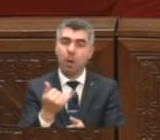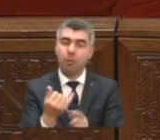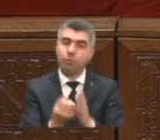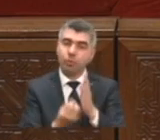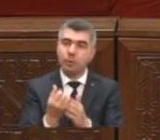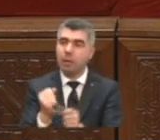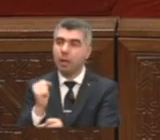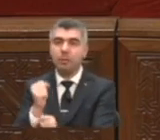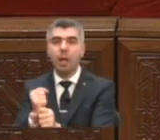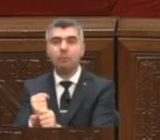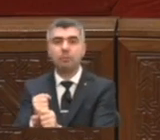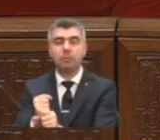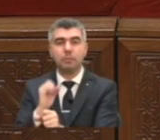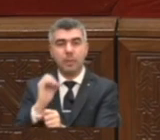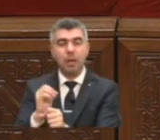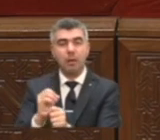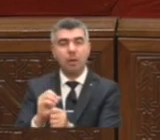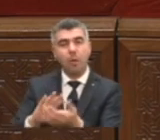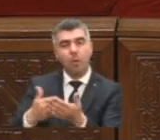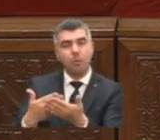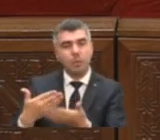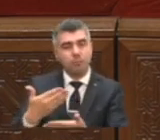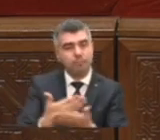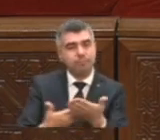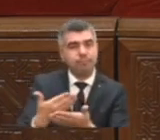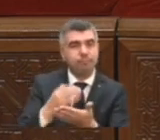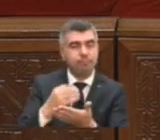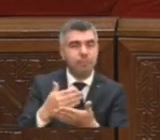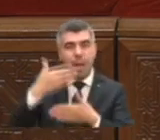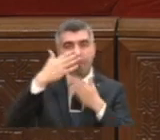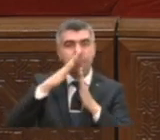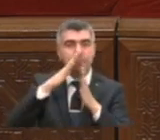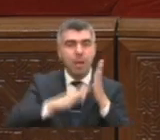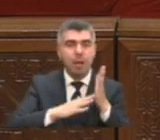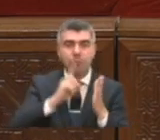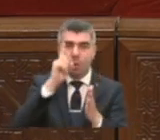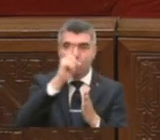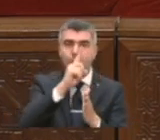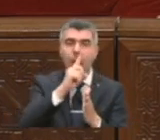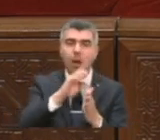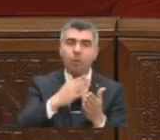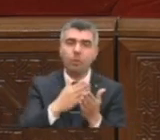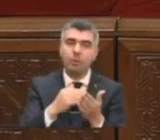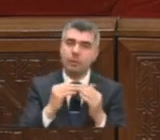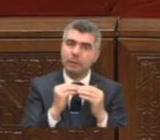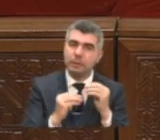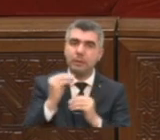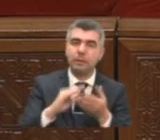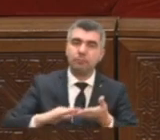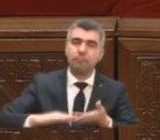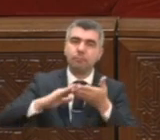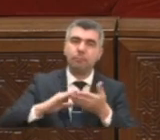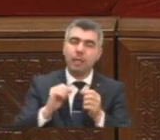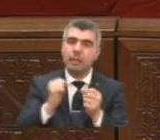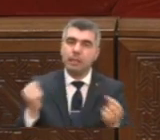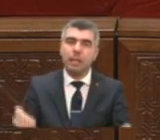فرص الشغل، تيخلق واحد الديناميه اقتصاديه داخل بلادنا واللي بتجعل ان شاء الله بلادنا غاديه وتتطور وتتنمى اكثر